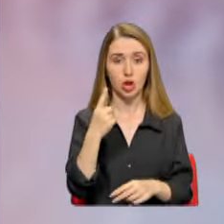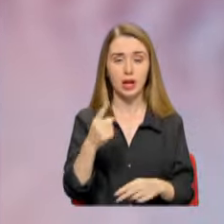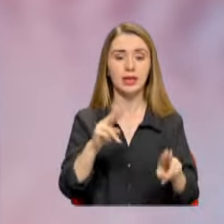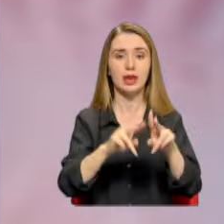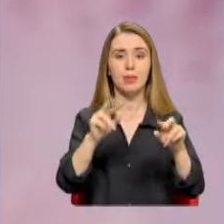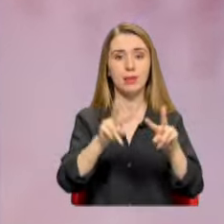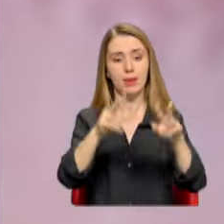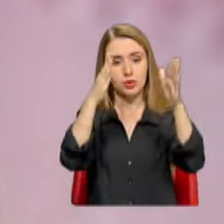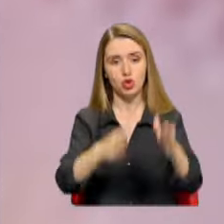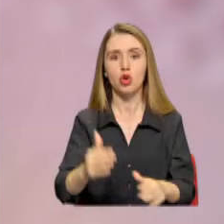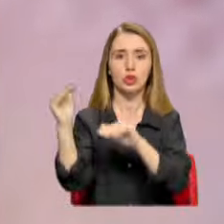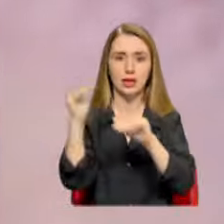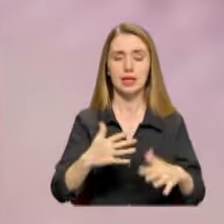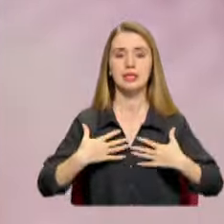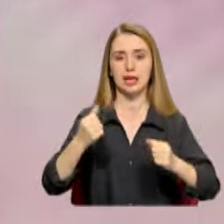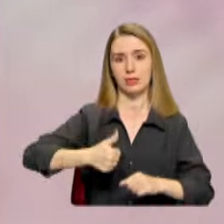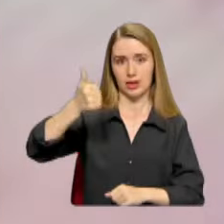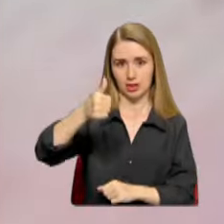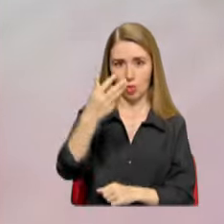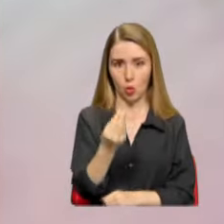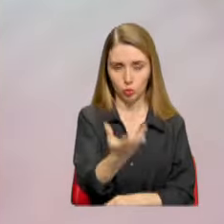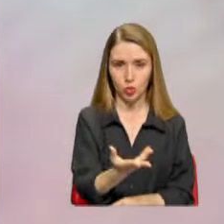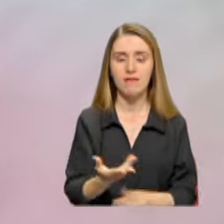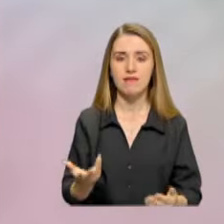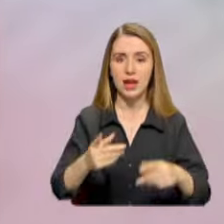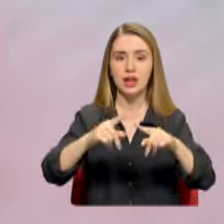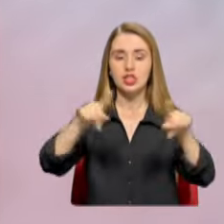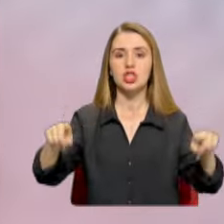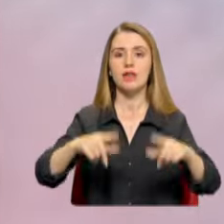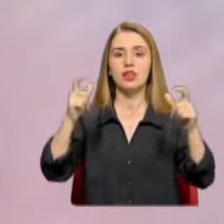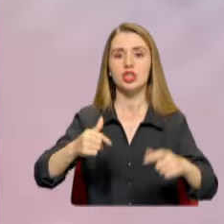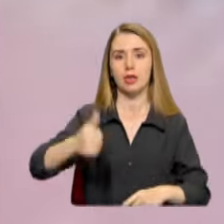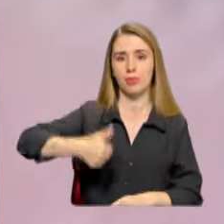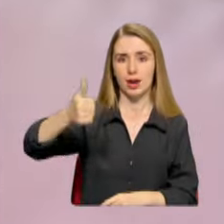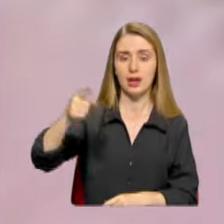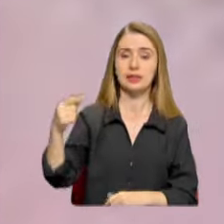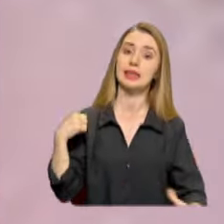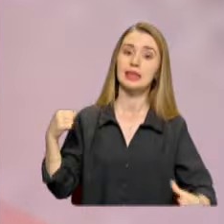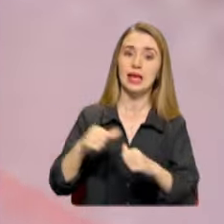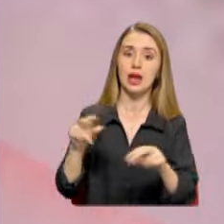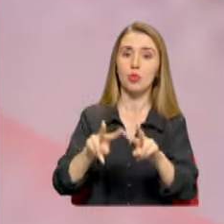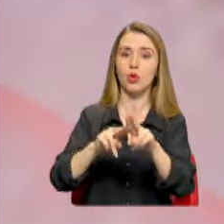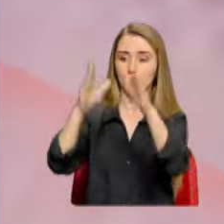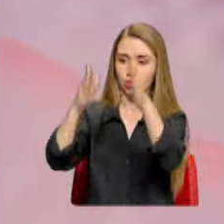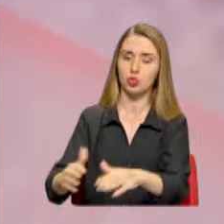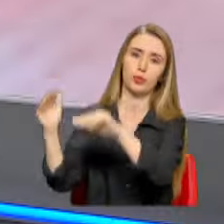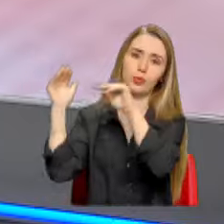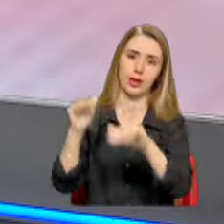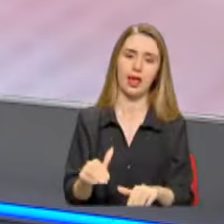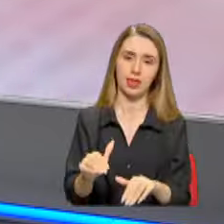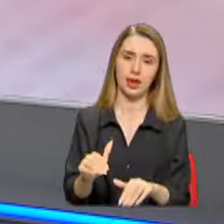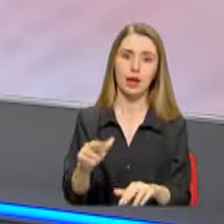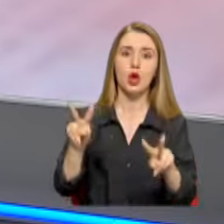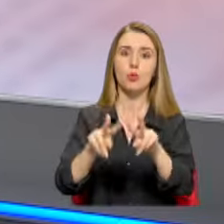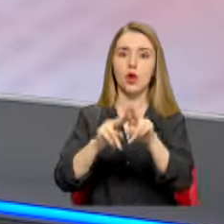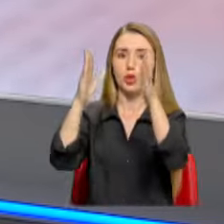Memişoğlu getirdi getirildi Sağlık Bakanlığı'na ve çevre ve şehircilik Bakanlığı'na yeniden Murat kurum getirildi